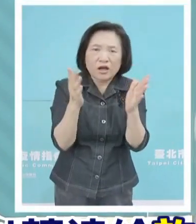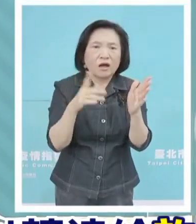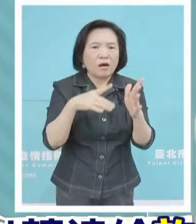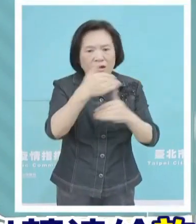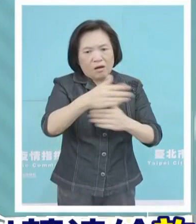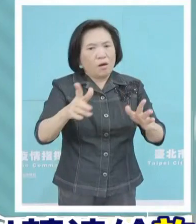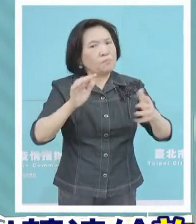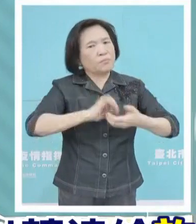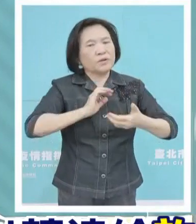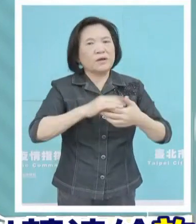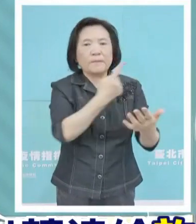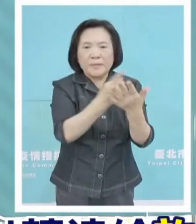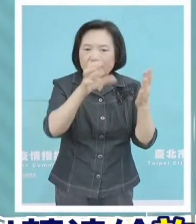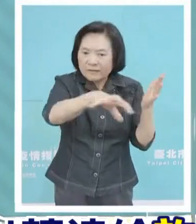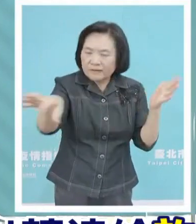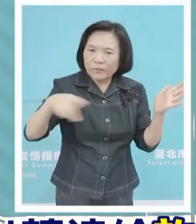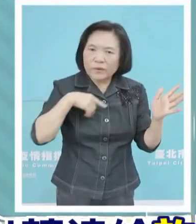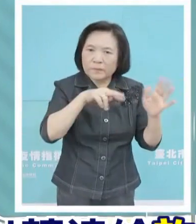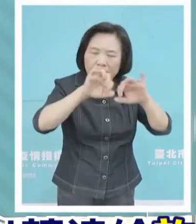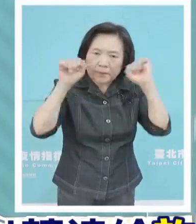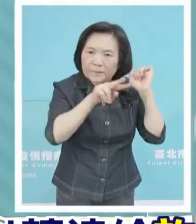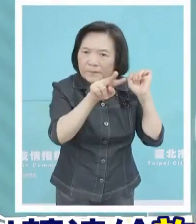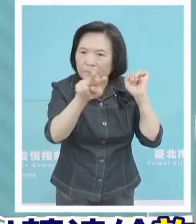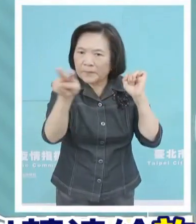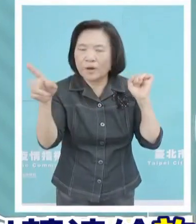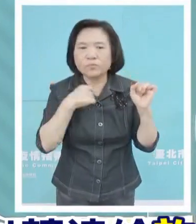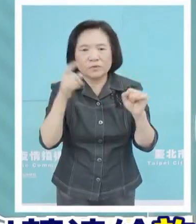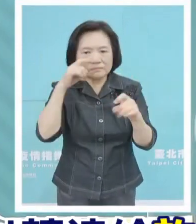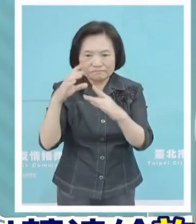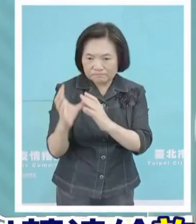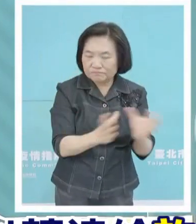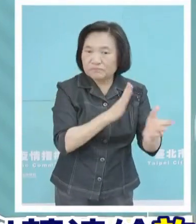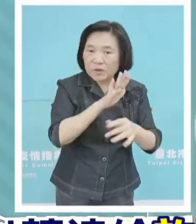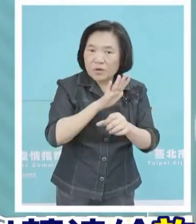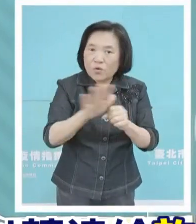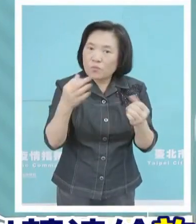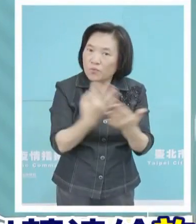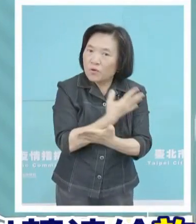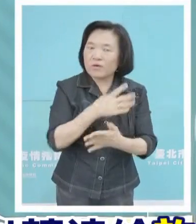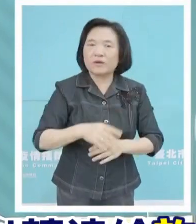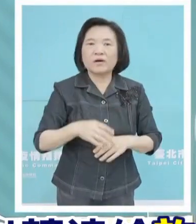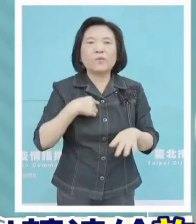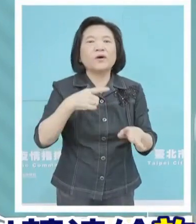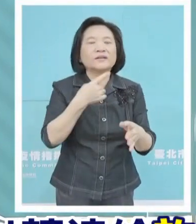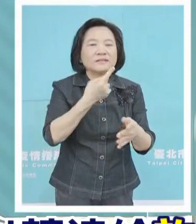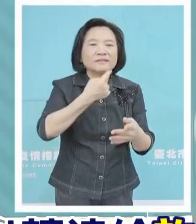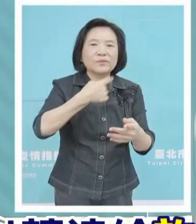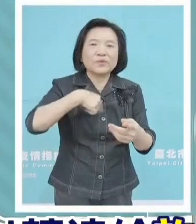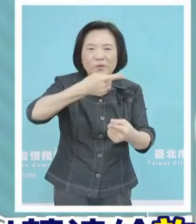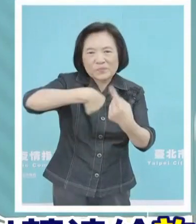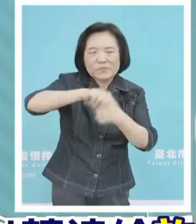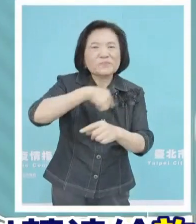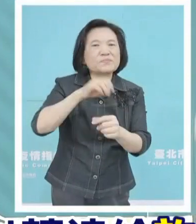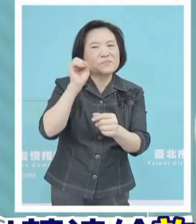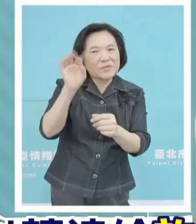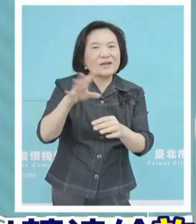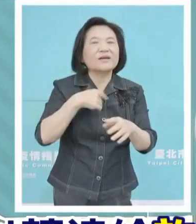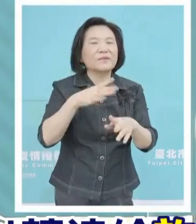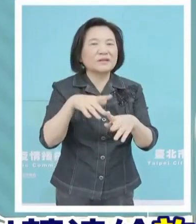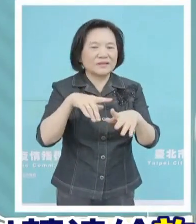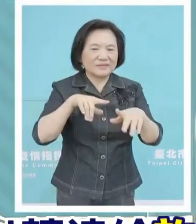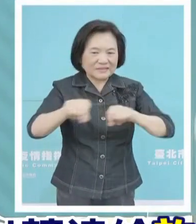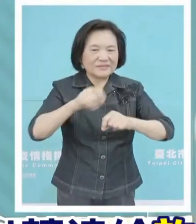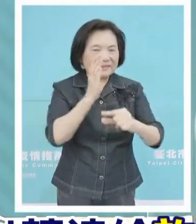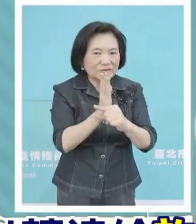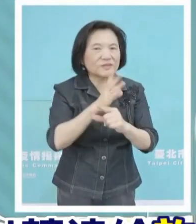它的现场跟它的设备。所以我只是很婉转的说规划中，但是必须要符合保存设备